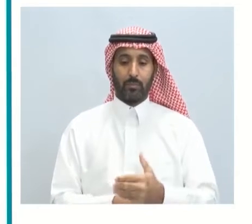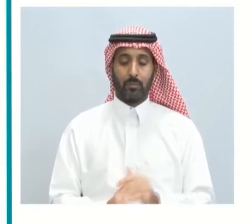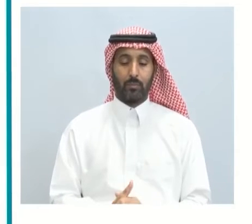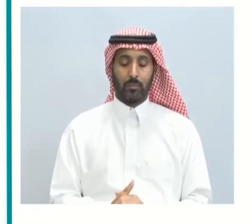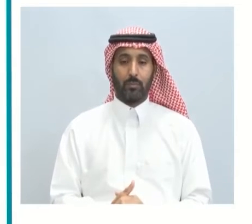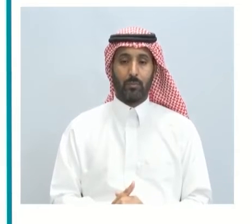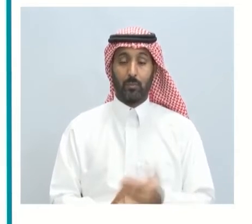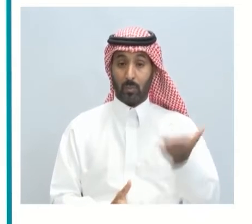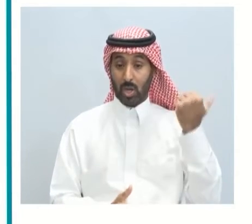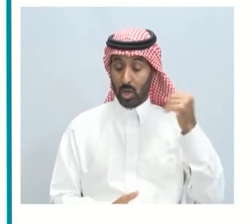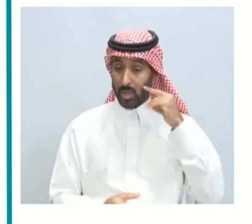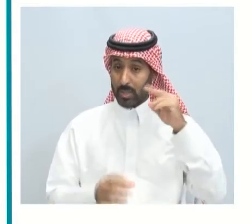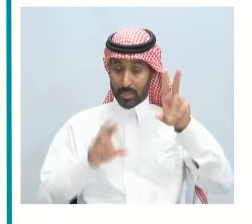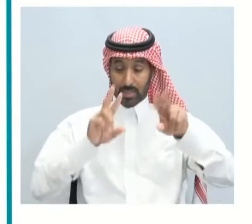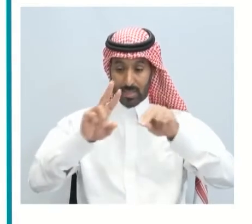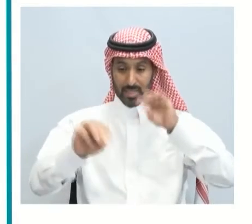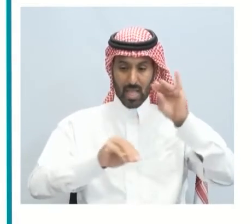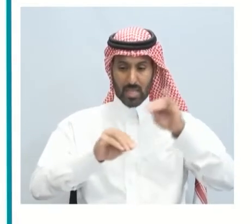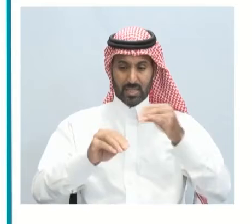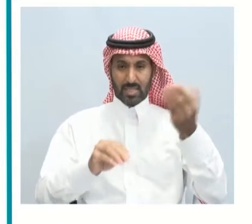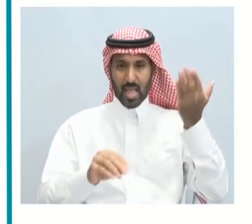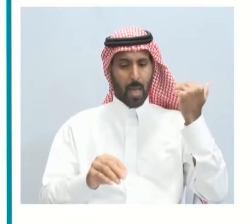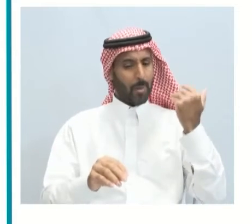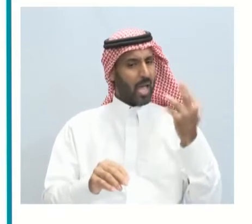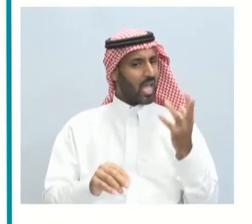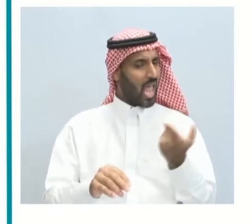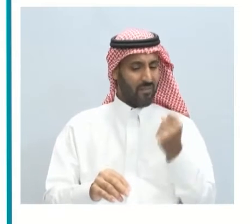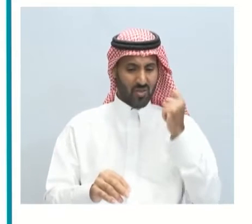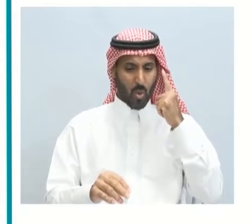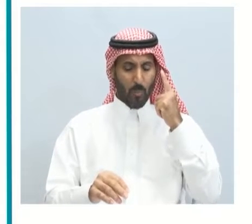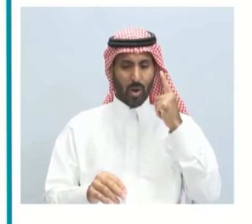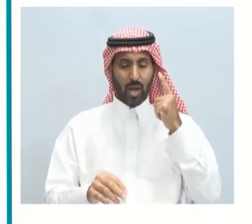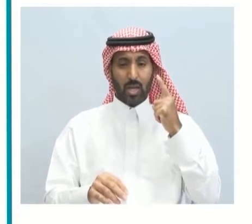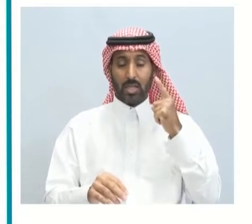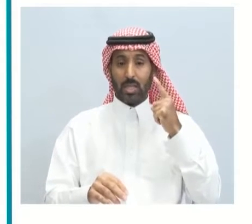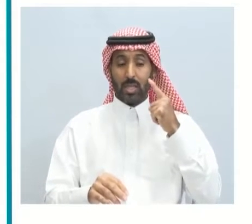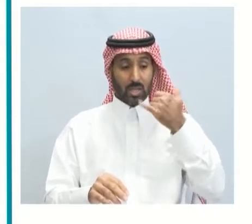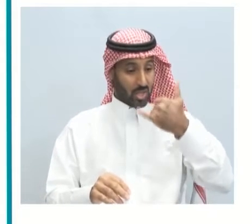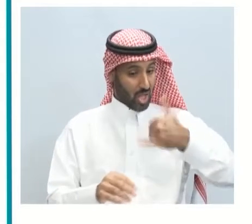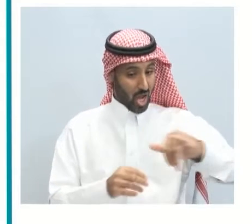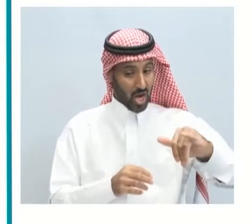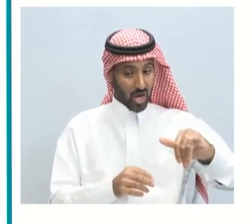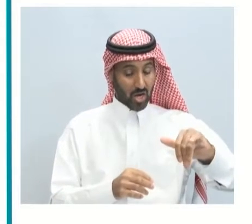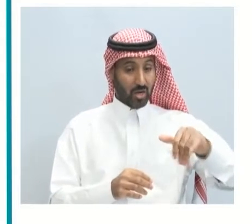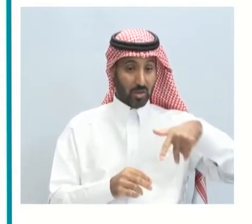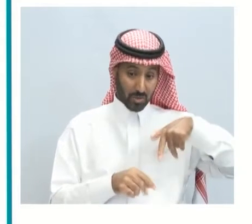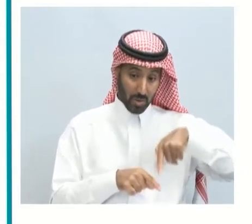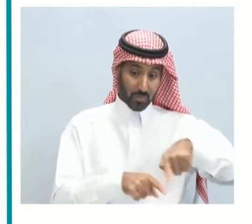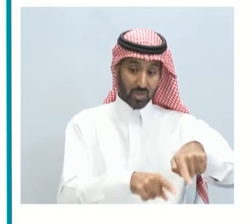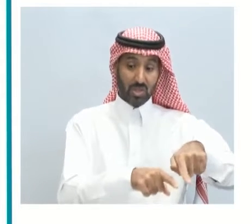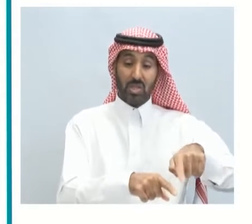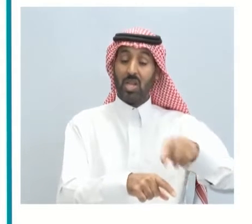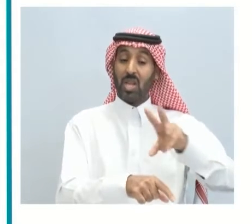القولون من القصه السابقه كيف يمكننا ان نسلك سلوك العلماء